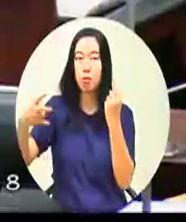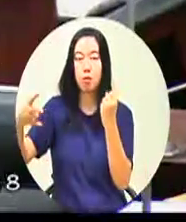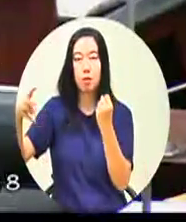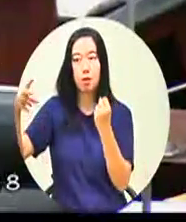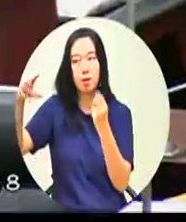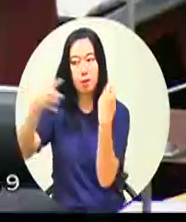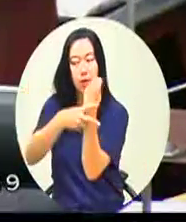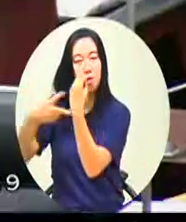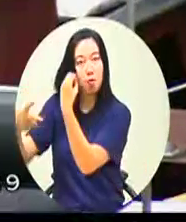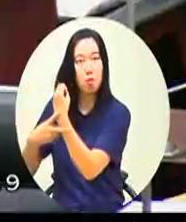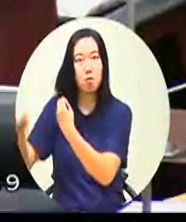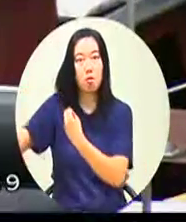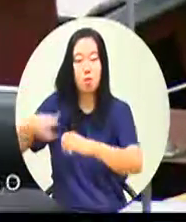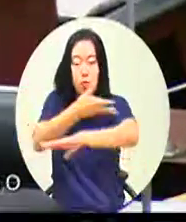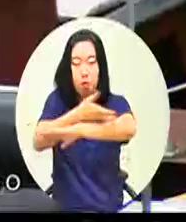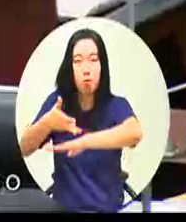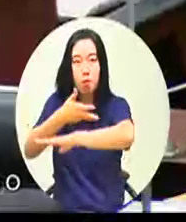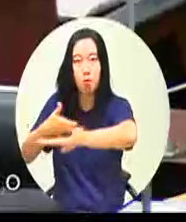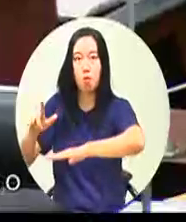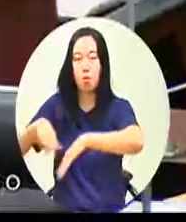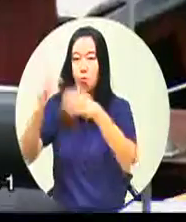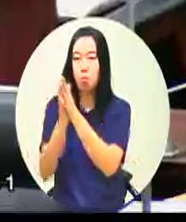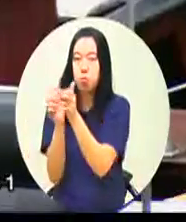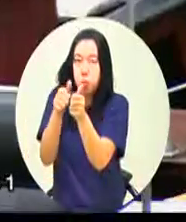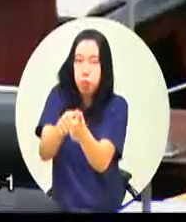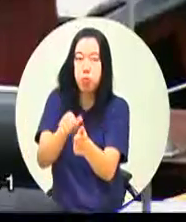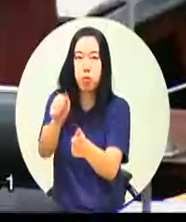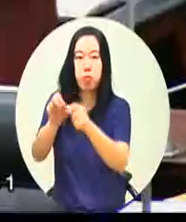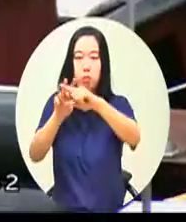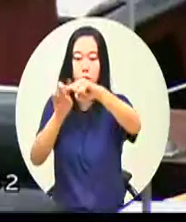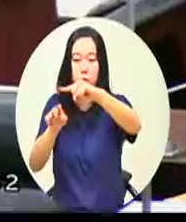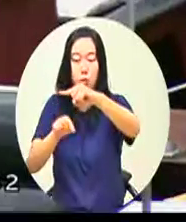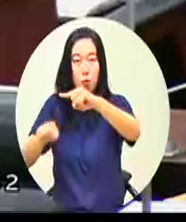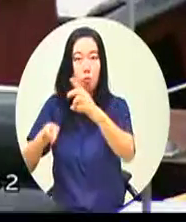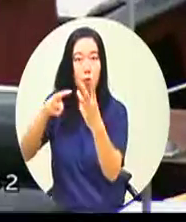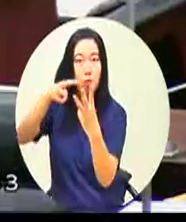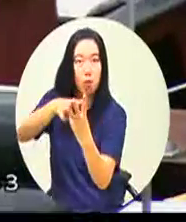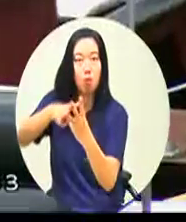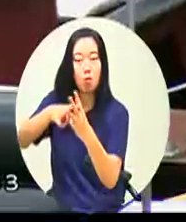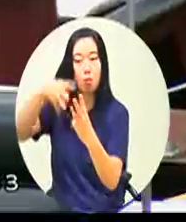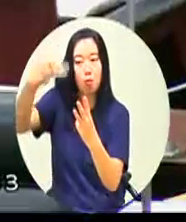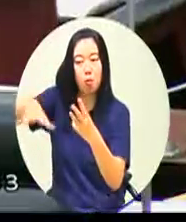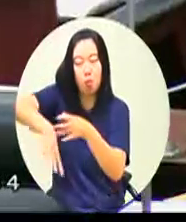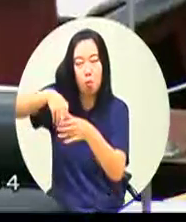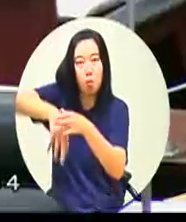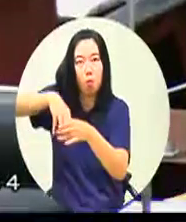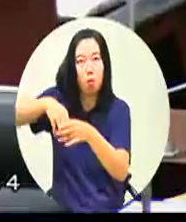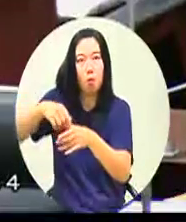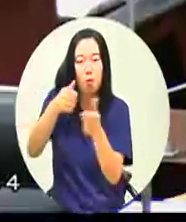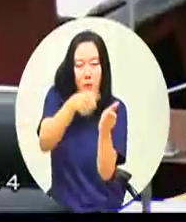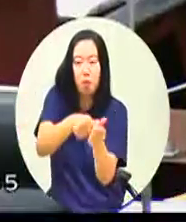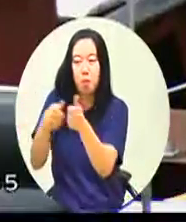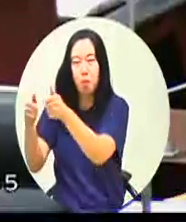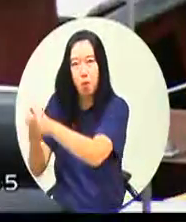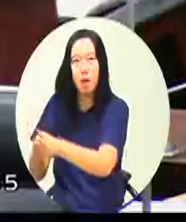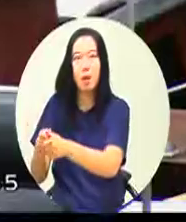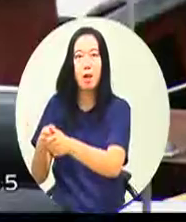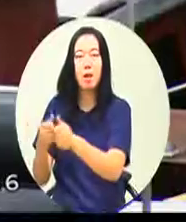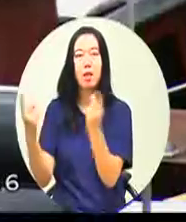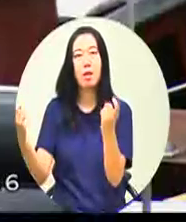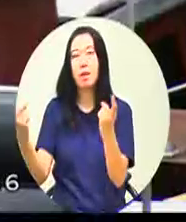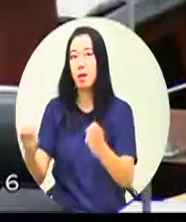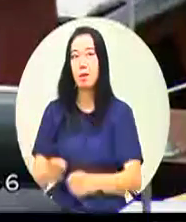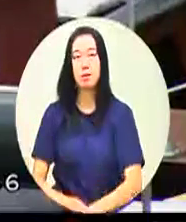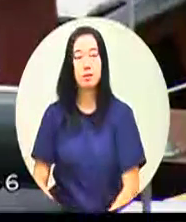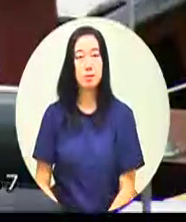因的水一定爱靠昆州，加减过昆州头一山，昆州迄也无可能。所以我感觉遐来做自洪